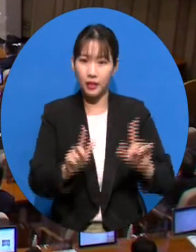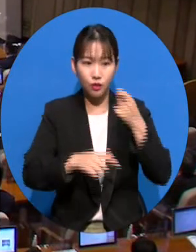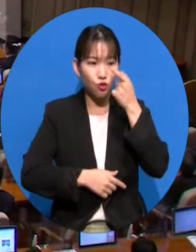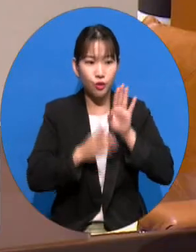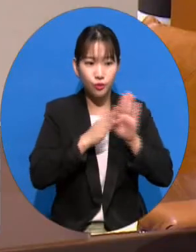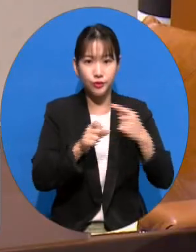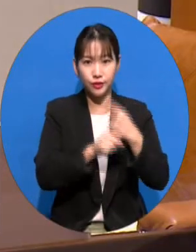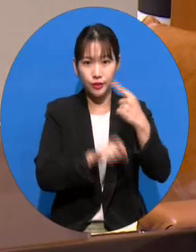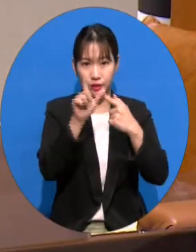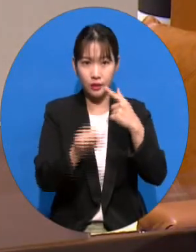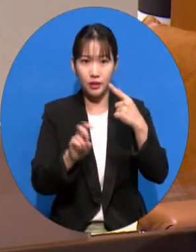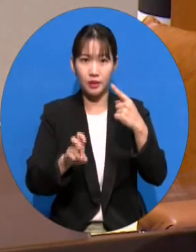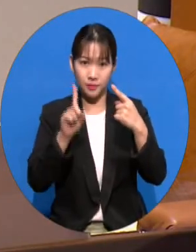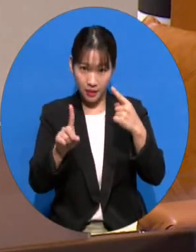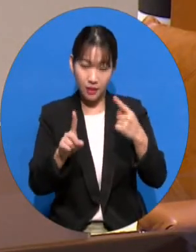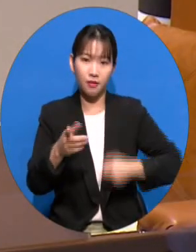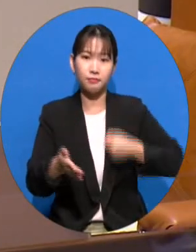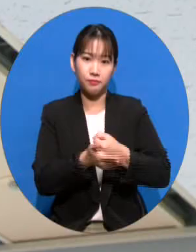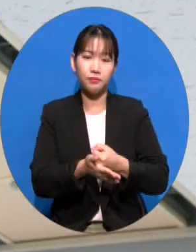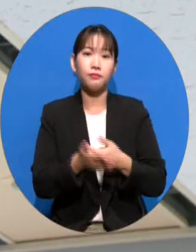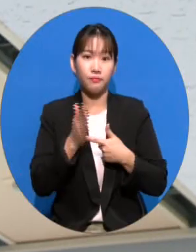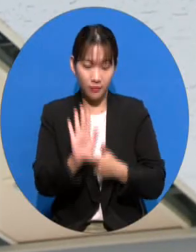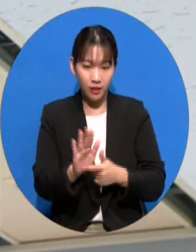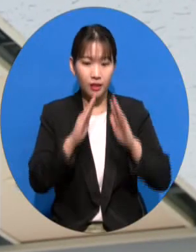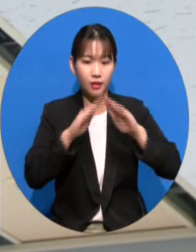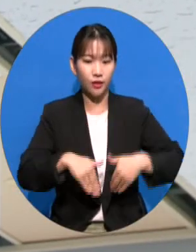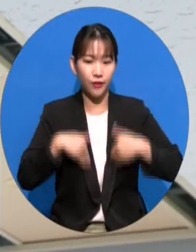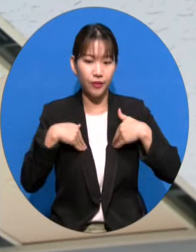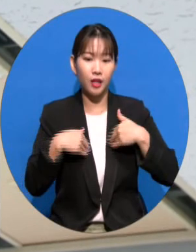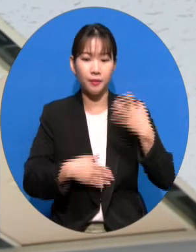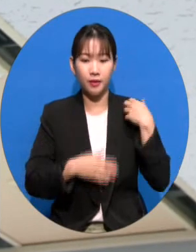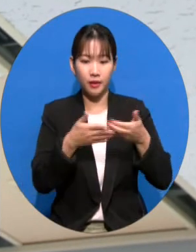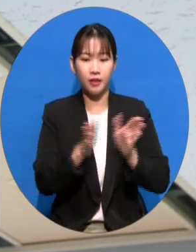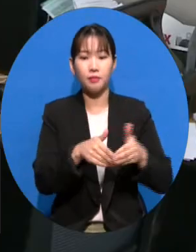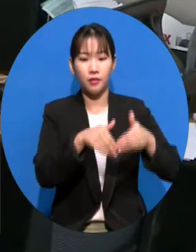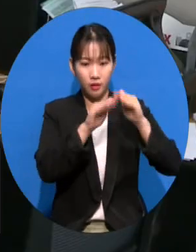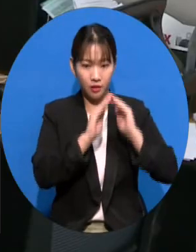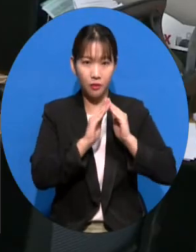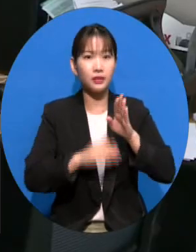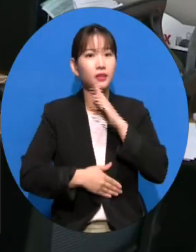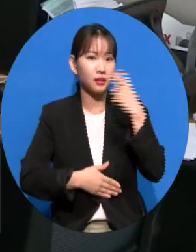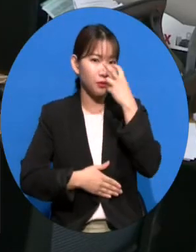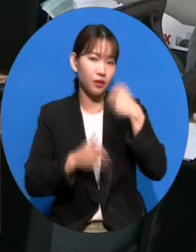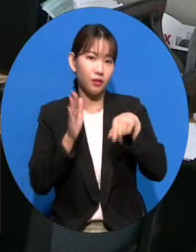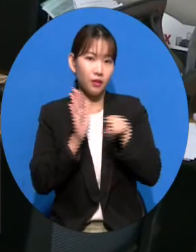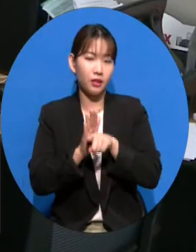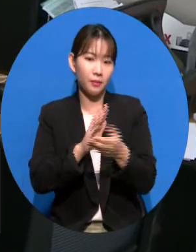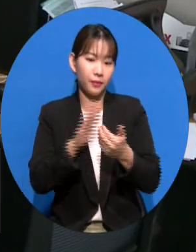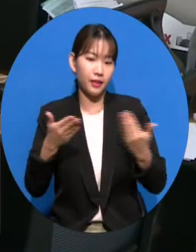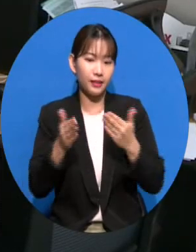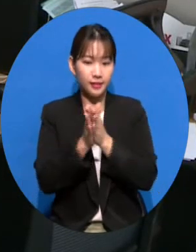뒤인 내년 1월 21일로 확정되면서 전라남도는 전담 TF를 발족하고 진상조사를 위한